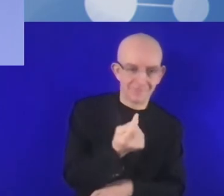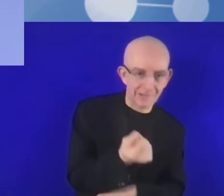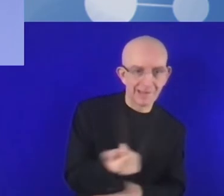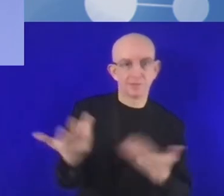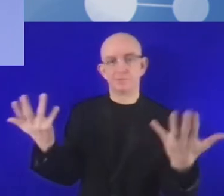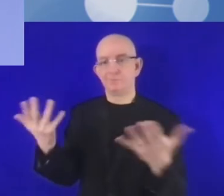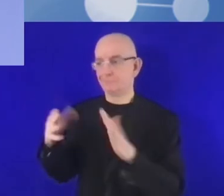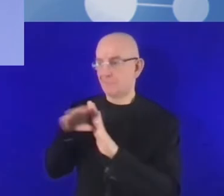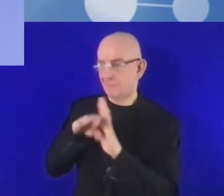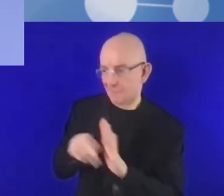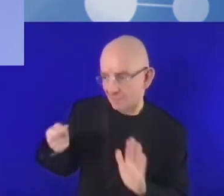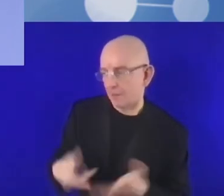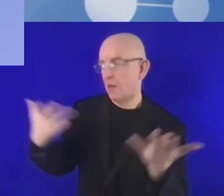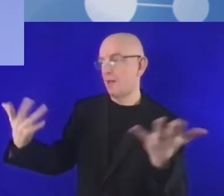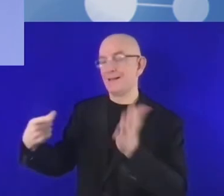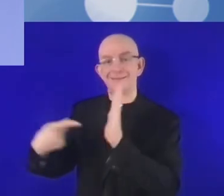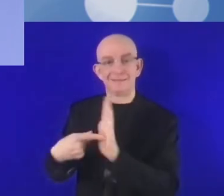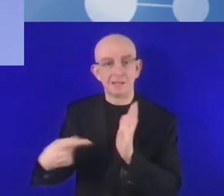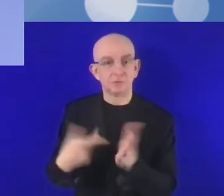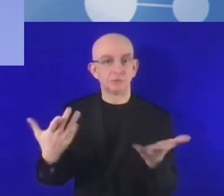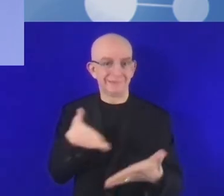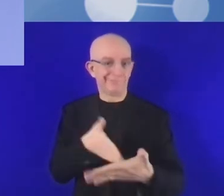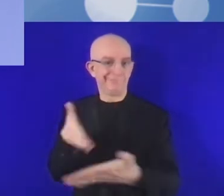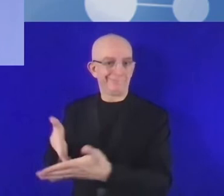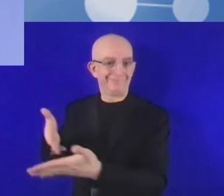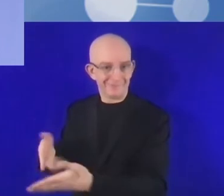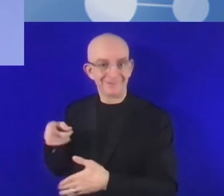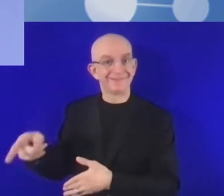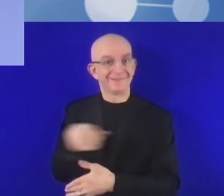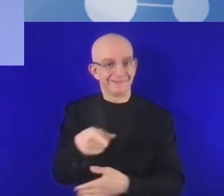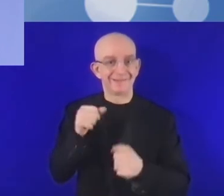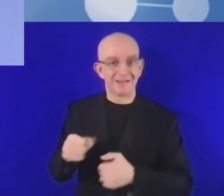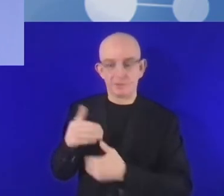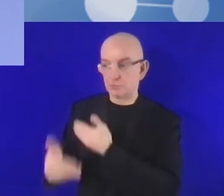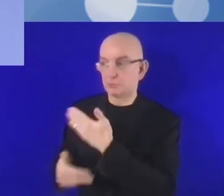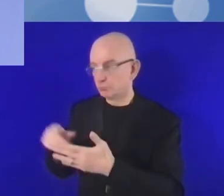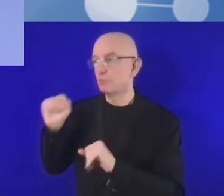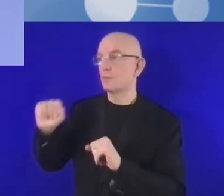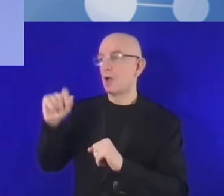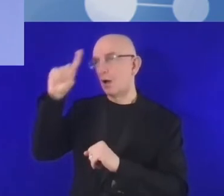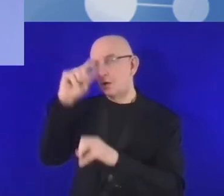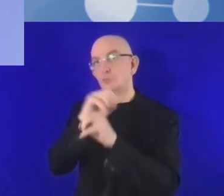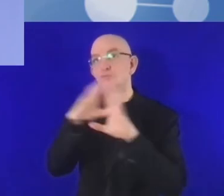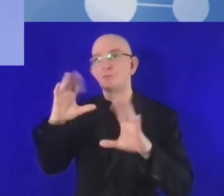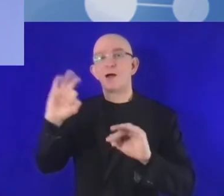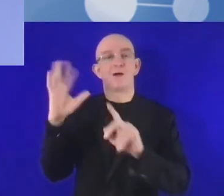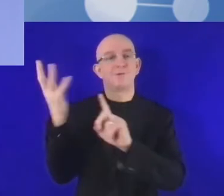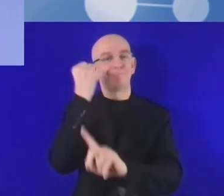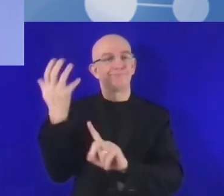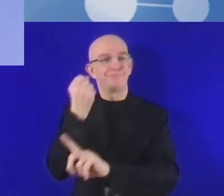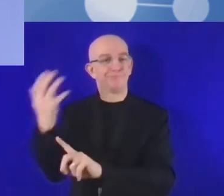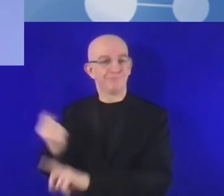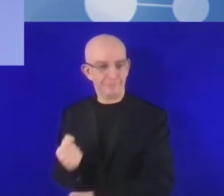金融和法律方面的这个方面的支持，能够使得企业家实现自己